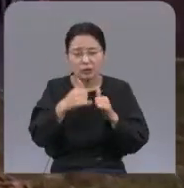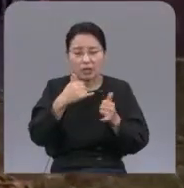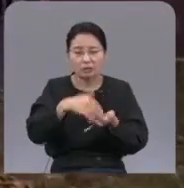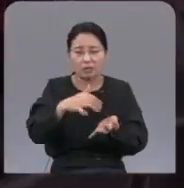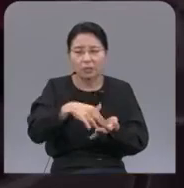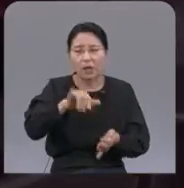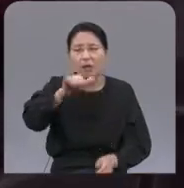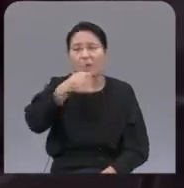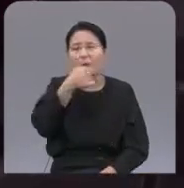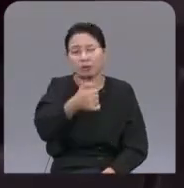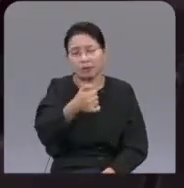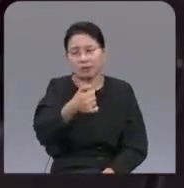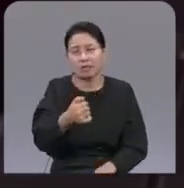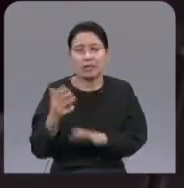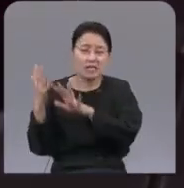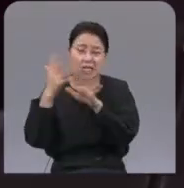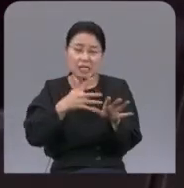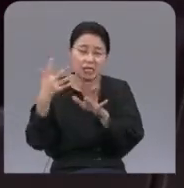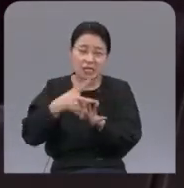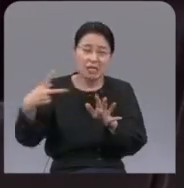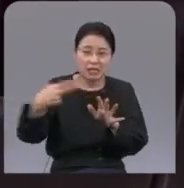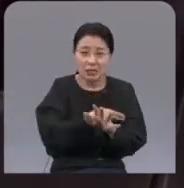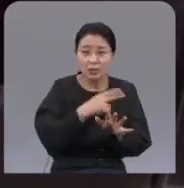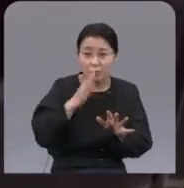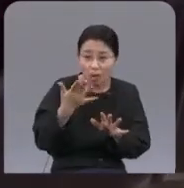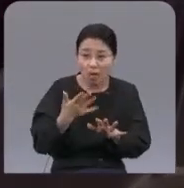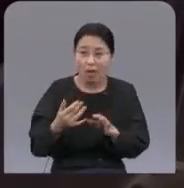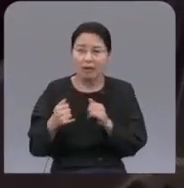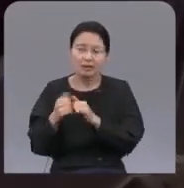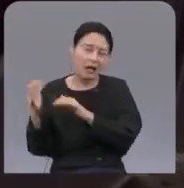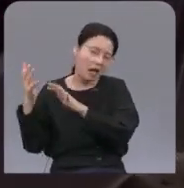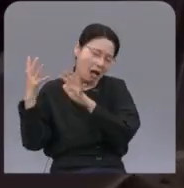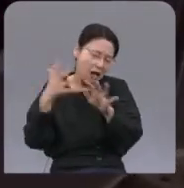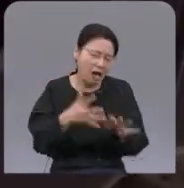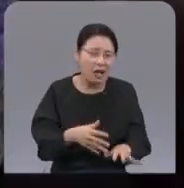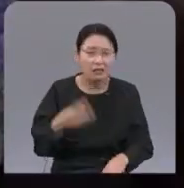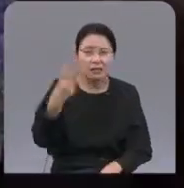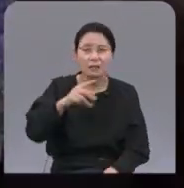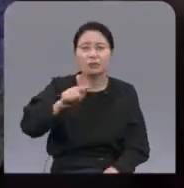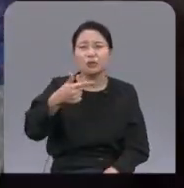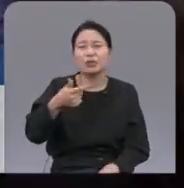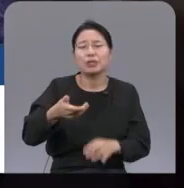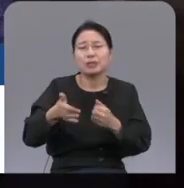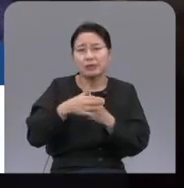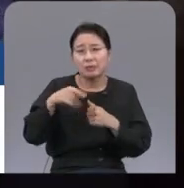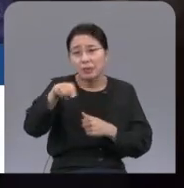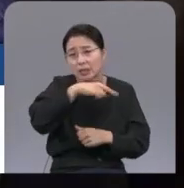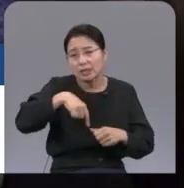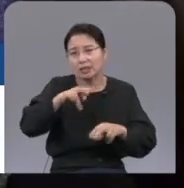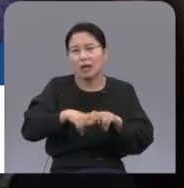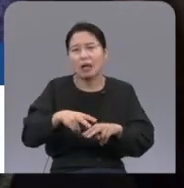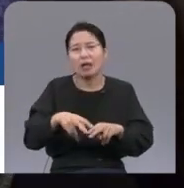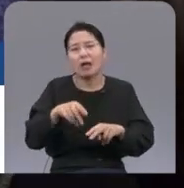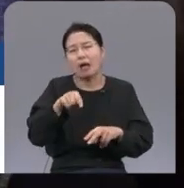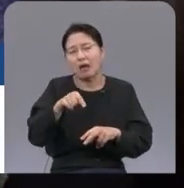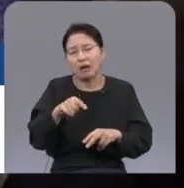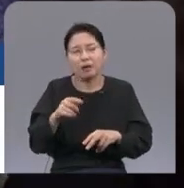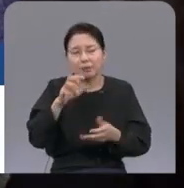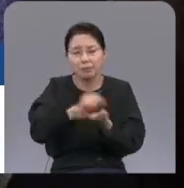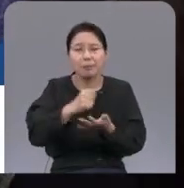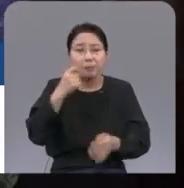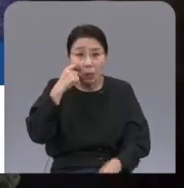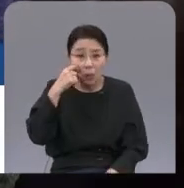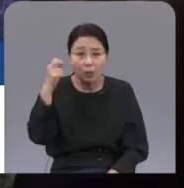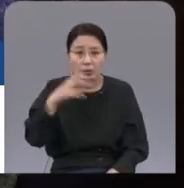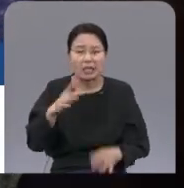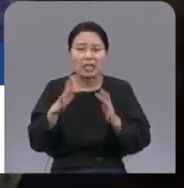premier groupe à sê exprimer au Siège de l'UNESCO mais pas le pionnier des discours devant des organisations internationales BTS mais aussi de girls band blackping et